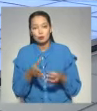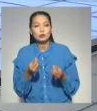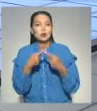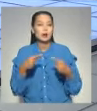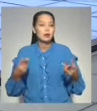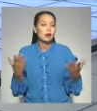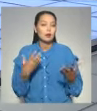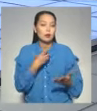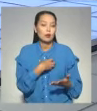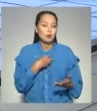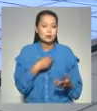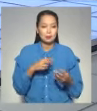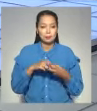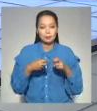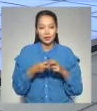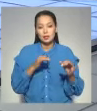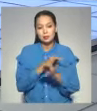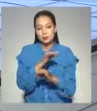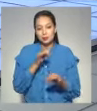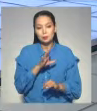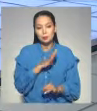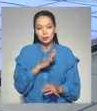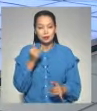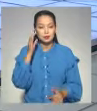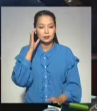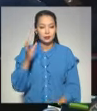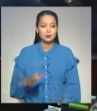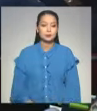өзекті мәселелер талқыланды? Тақырыпты Аружан Задабек тарқатады.